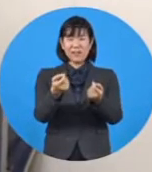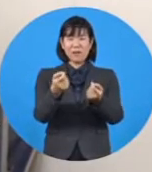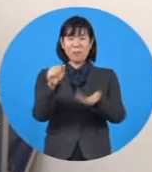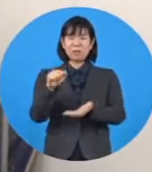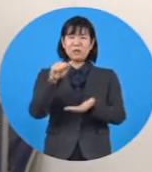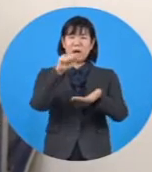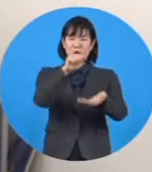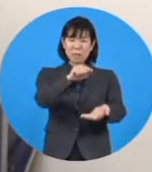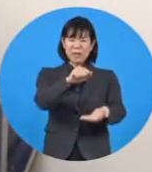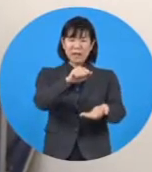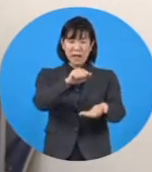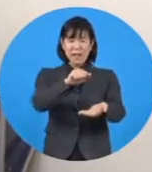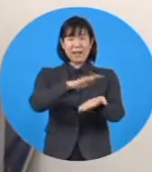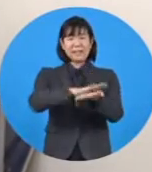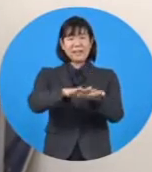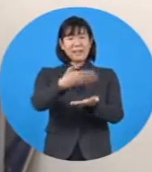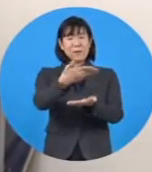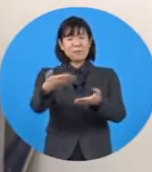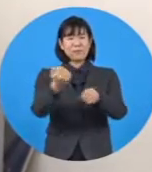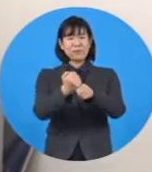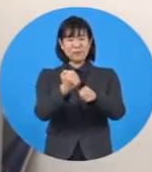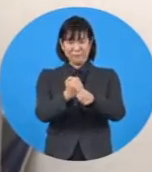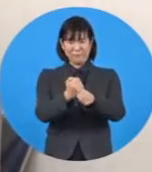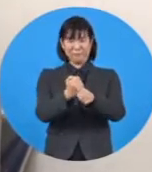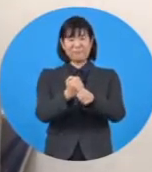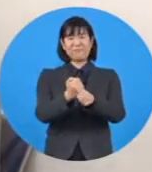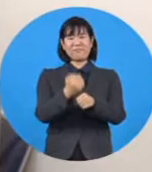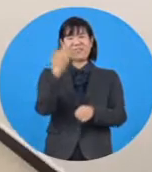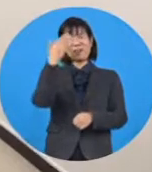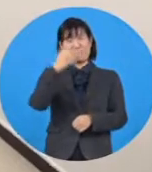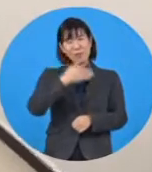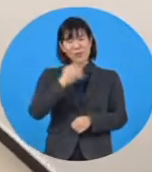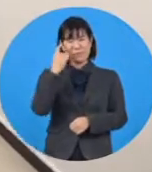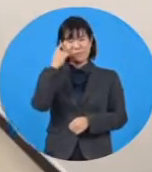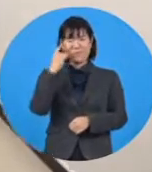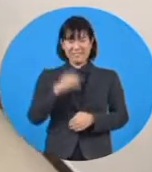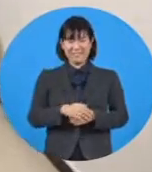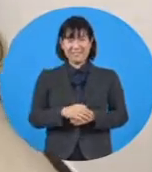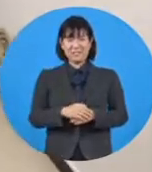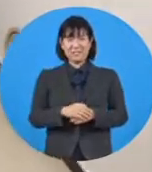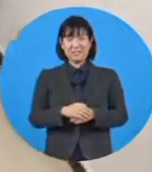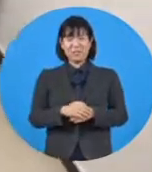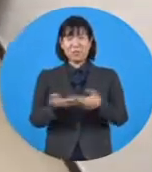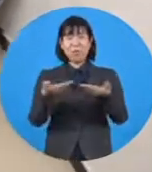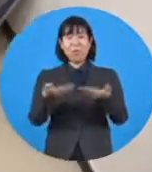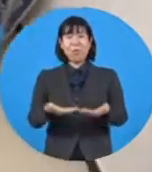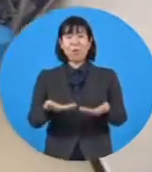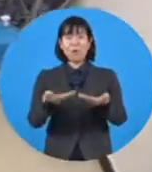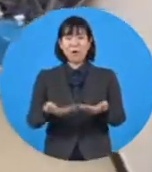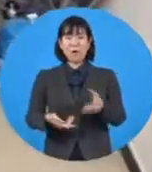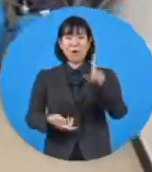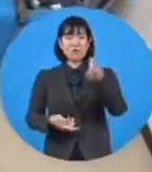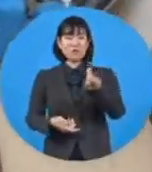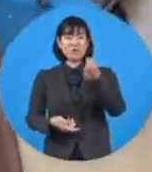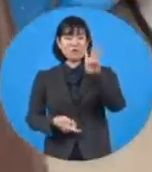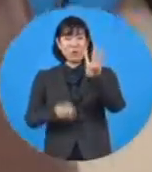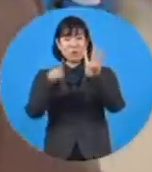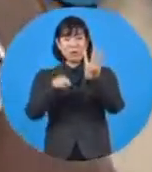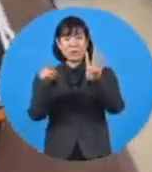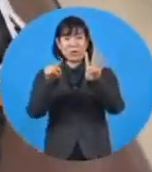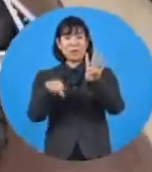水を、はい、 ピュアな水を作る、 きれいにすると、はい、なるほど、はい。キャリーケースの重さはおよそ